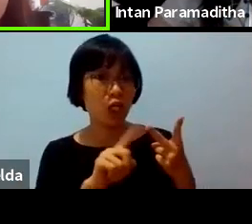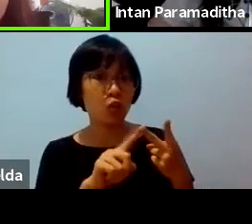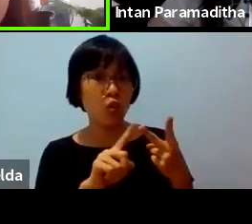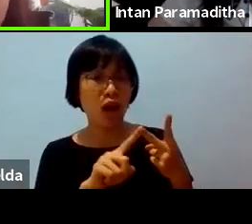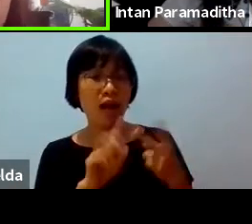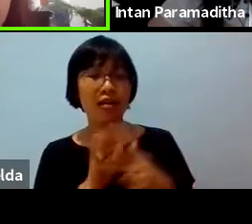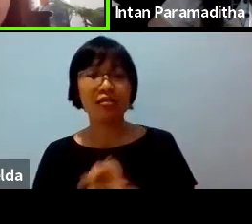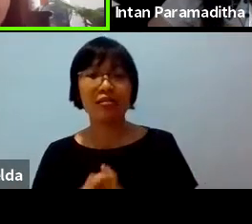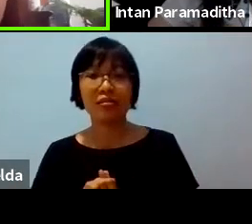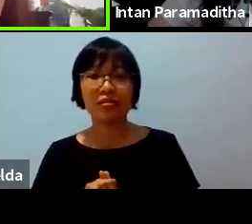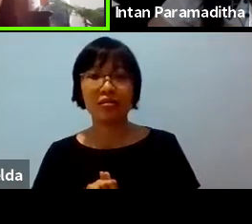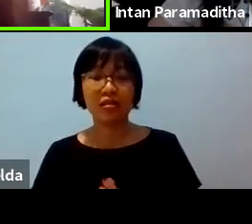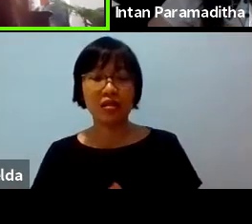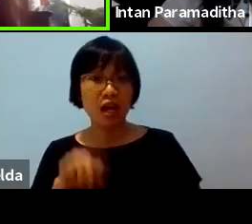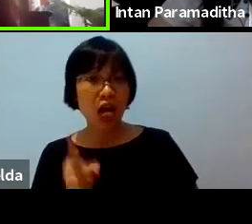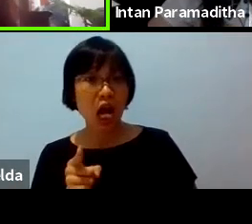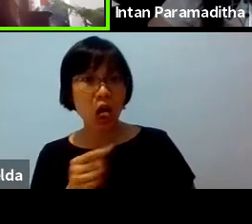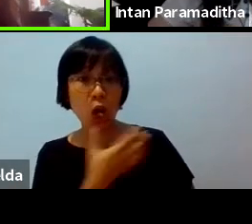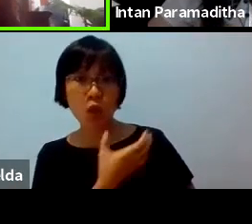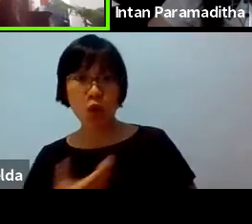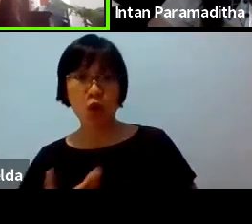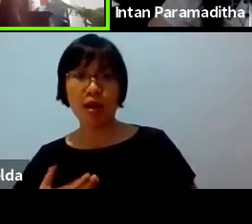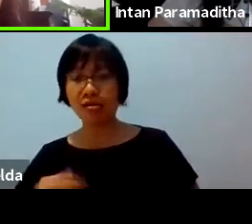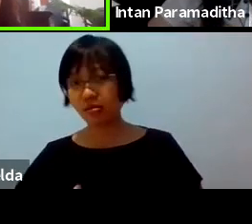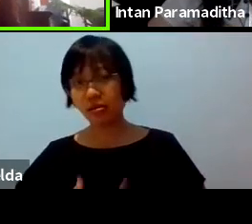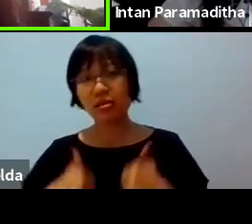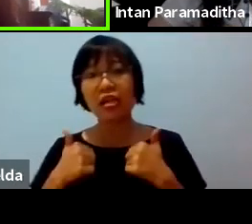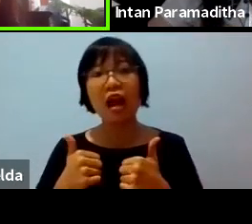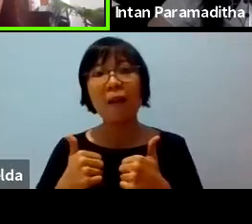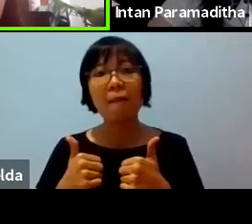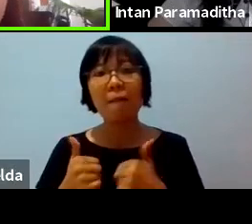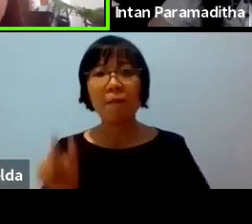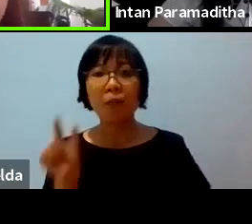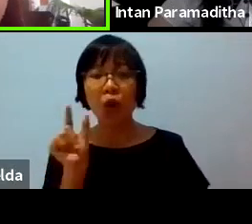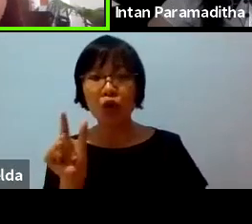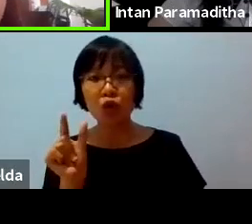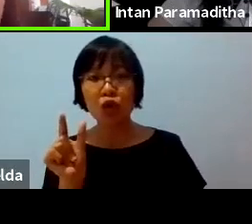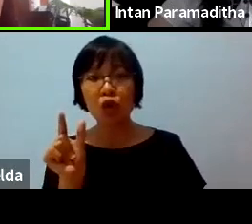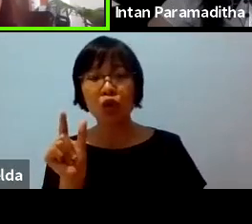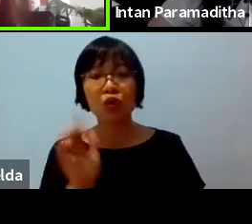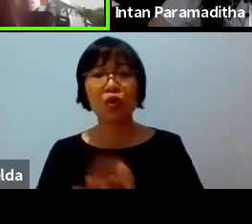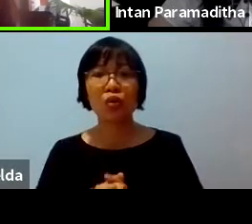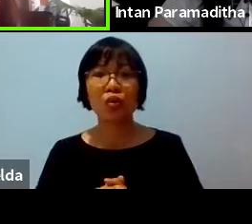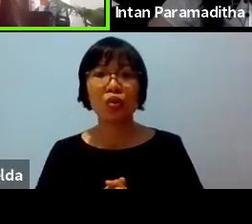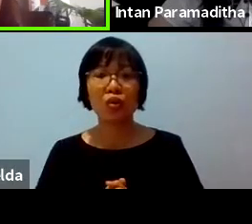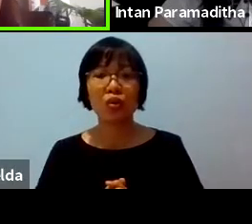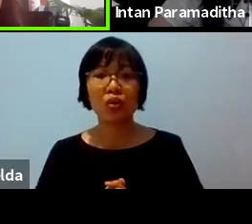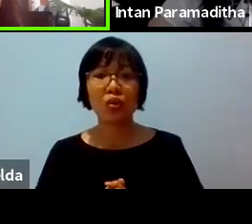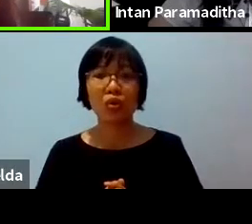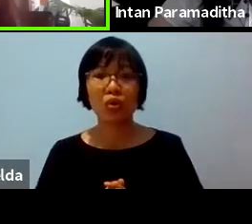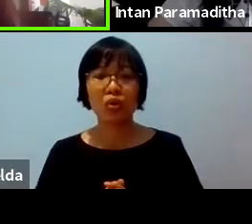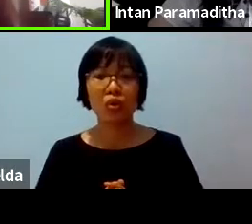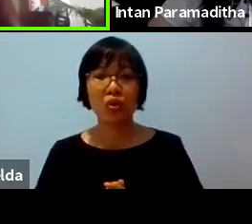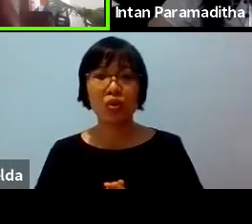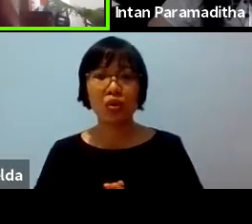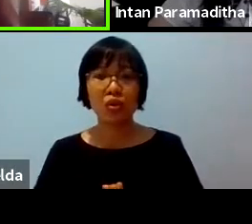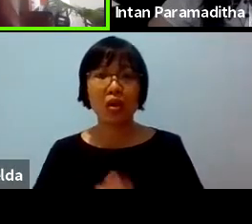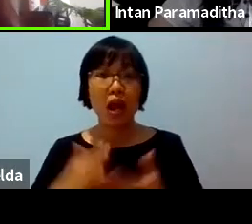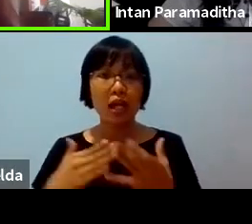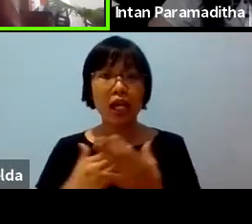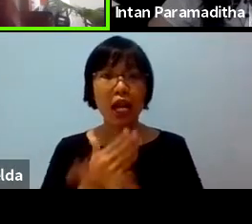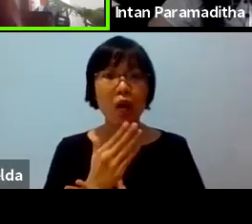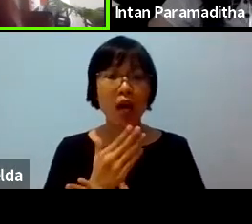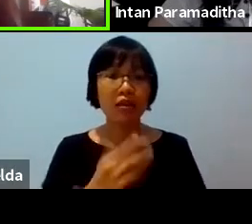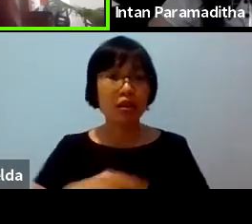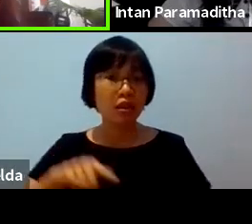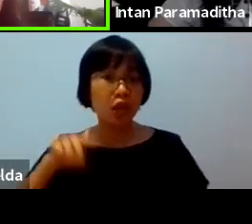untuk menempuh gitu ya jalur gitu, nah ini kita berikan memang ya ininya apa